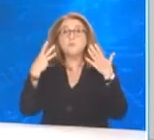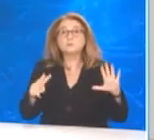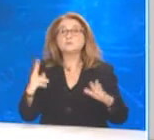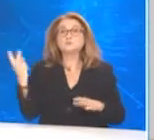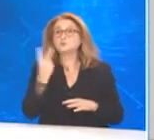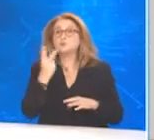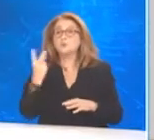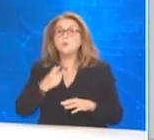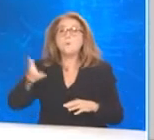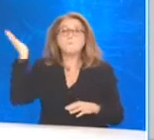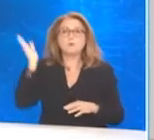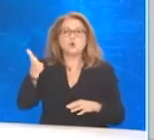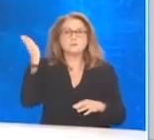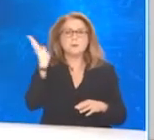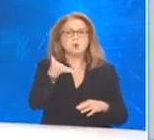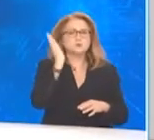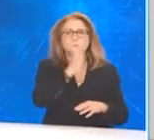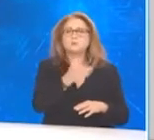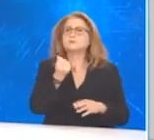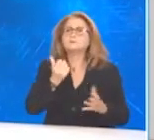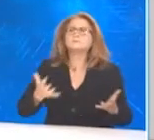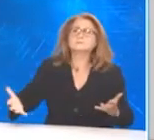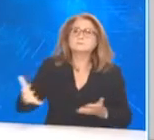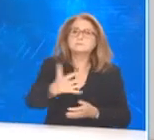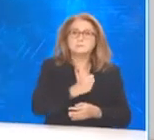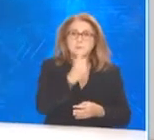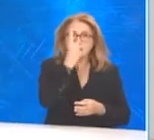3.822 πρόστιμα συνολικού ύψους